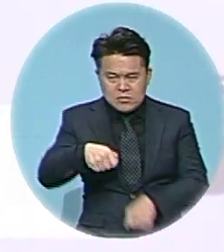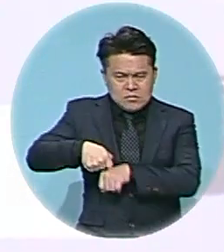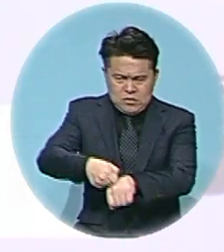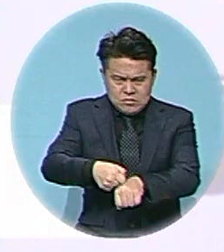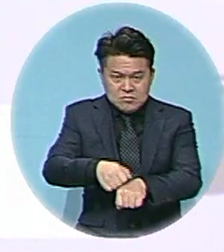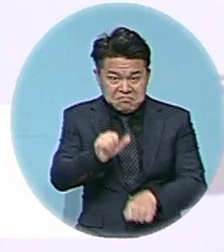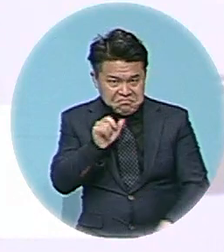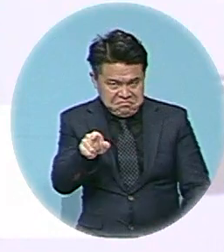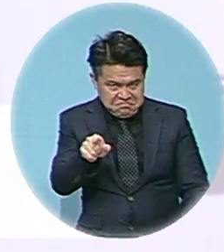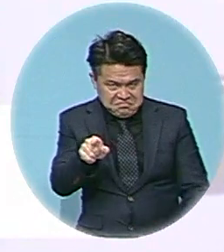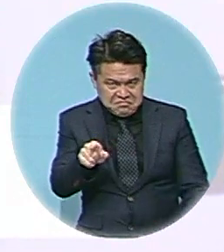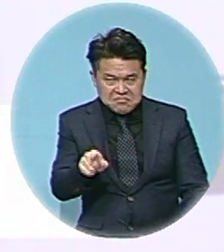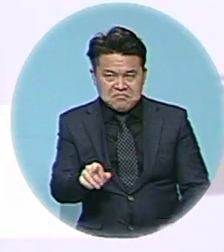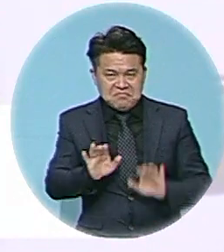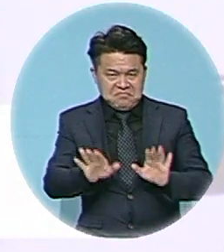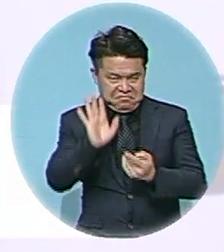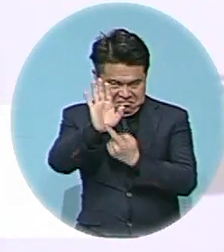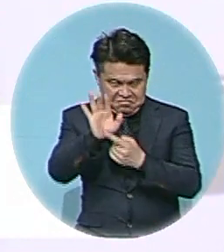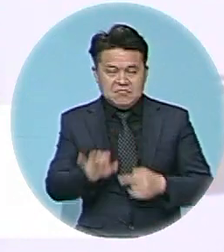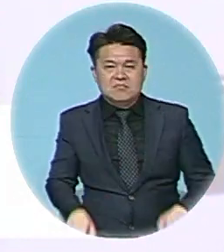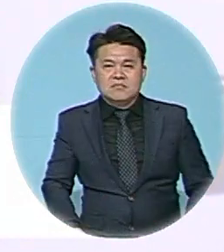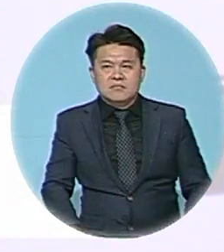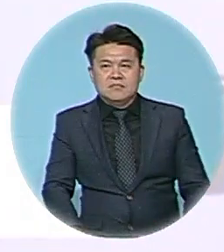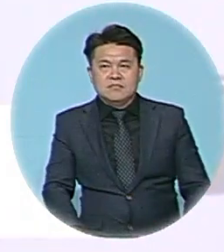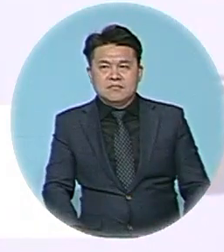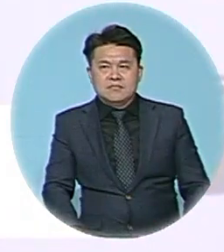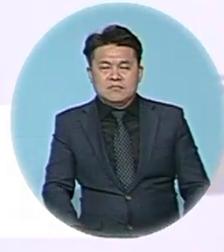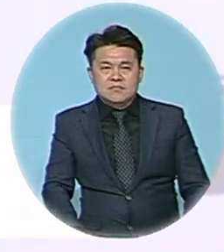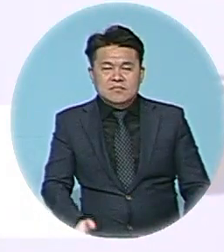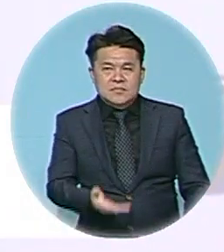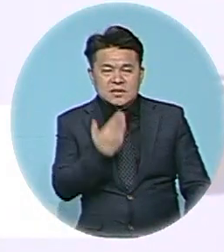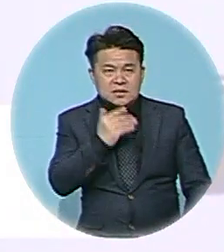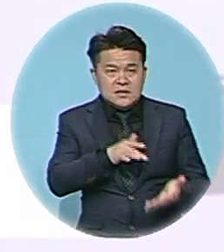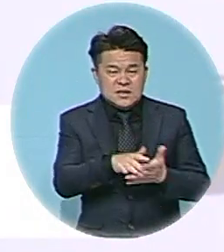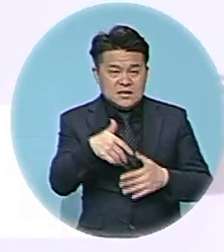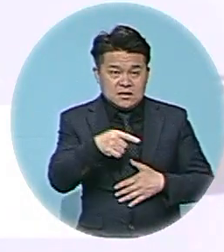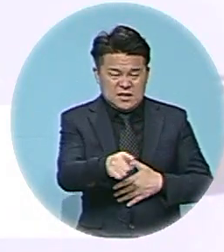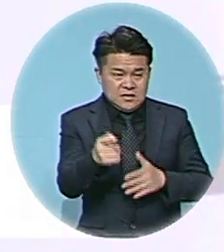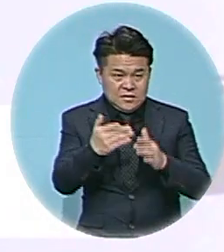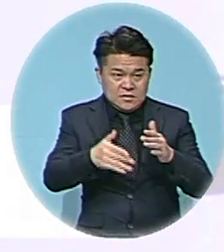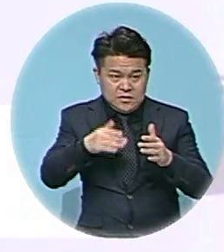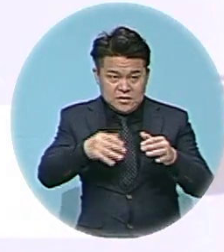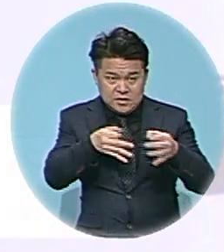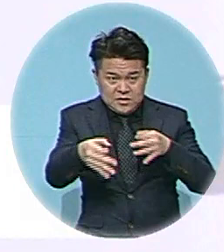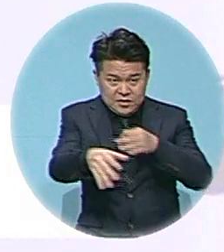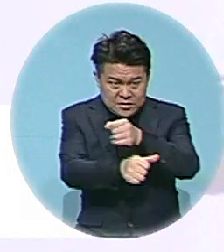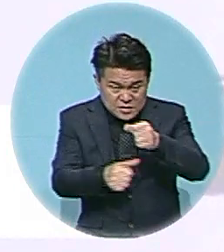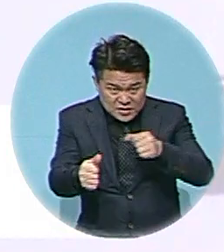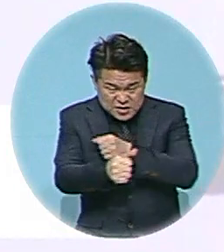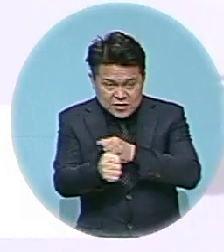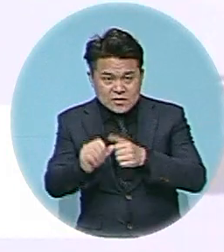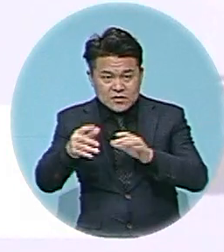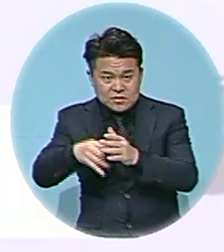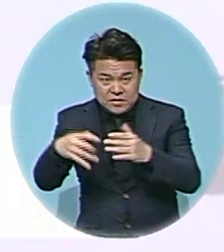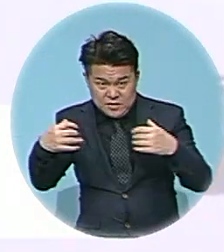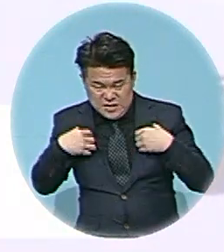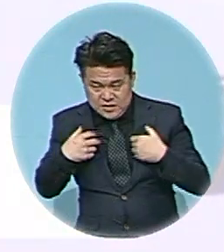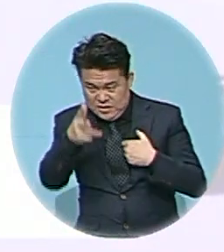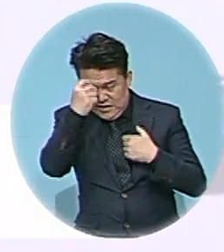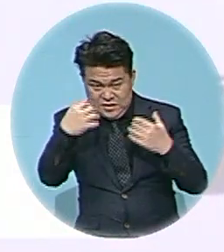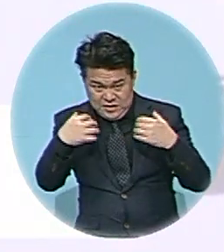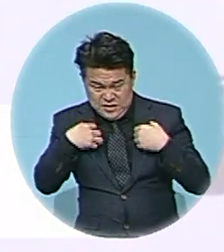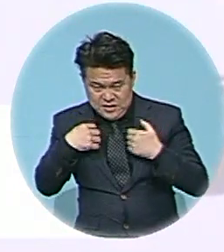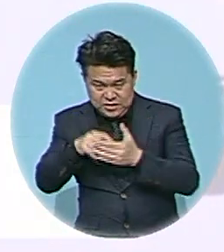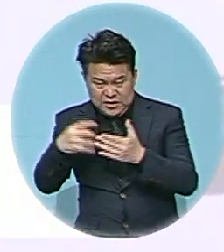처벌도 이루어질 수 있다는 점을 말씀드립니다. 식약처, 공정위, 국세청에 경찰청과 관세청까지